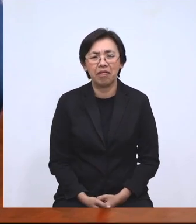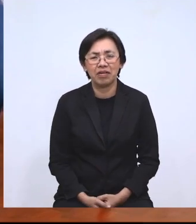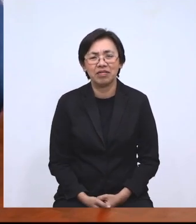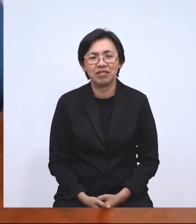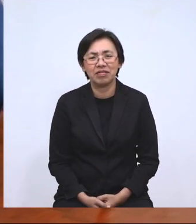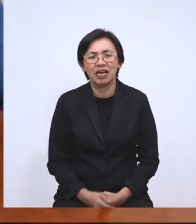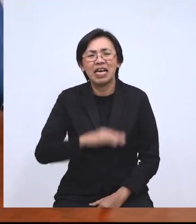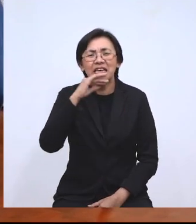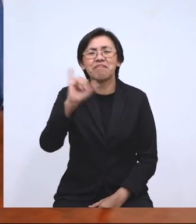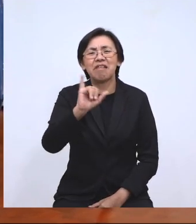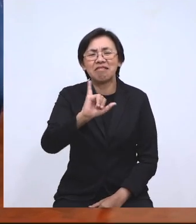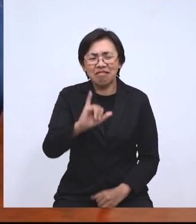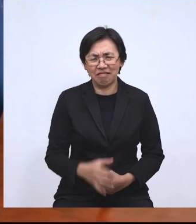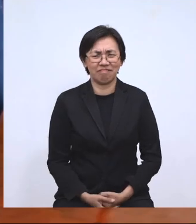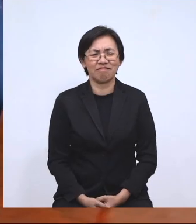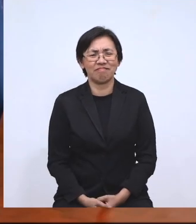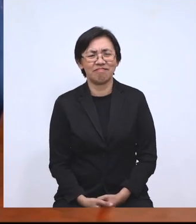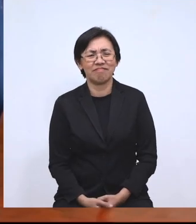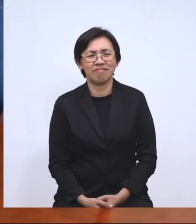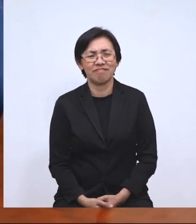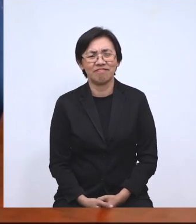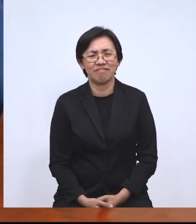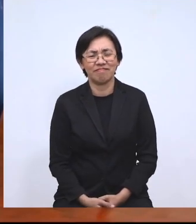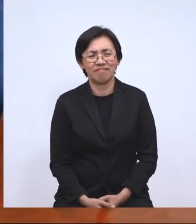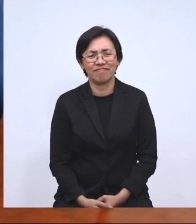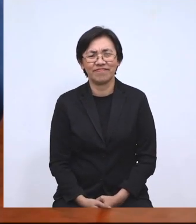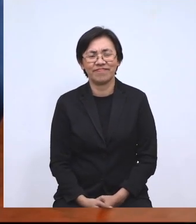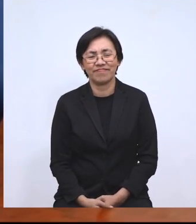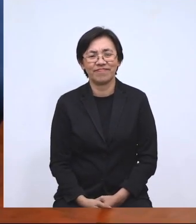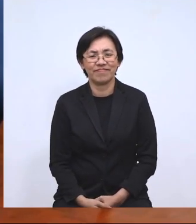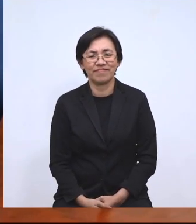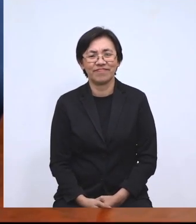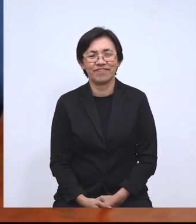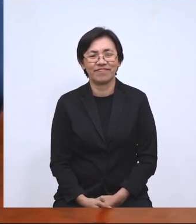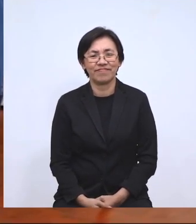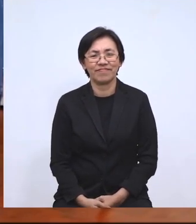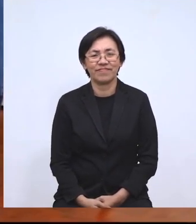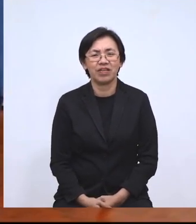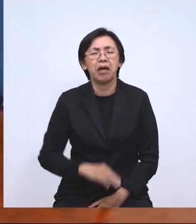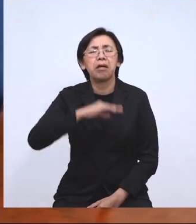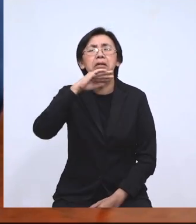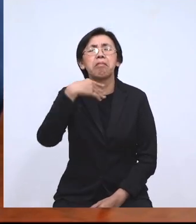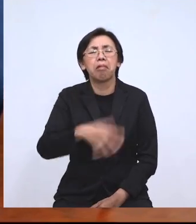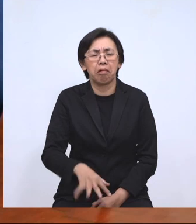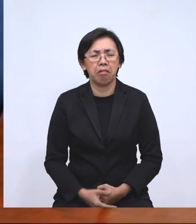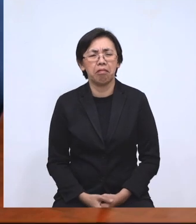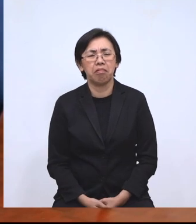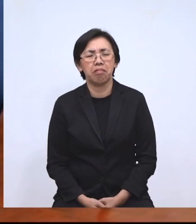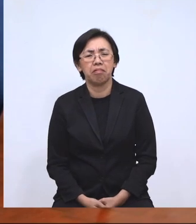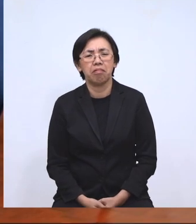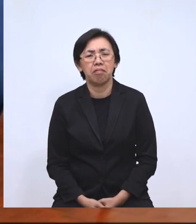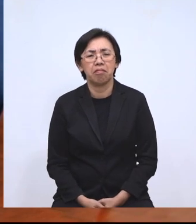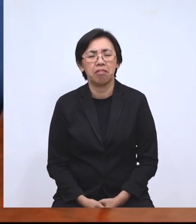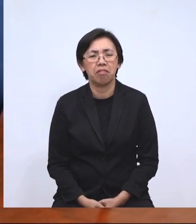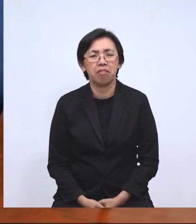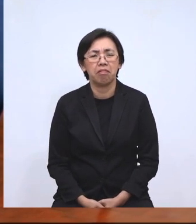คำเดียว จับช้อนอย่าไปอิ่มสิบอส จับช้อน ไปถึงไหนแล้วจะไปอิ่มอะไรเล่า แม่มดครับ บอสครับ อิ่มแล้ว